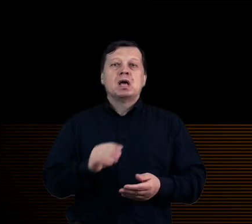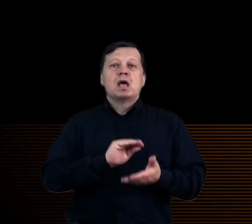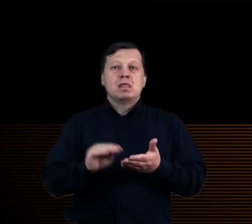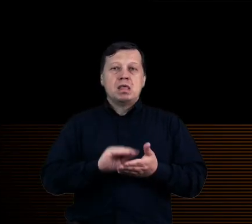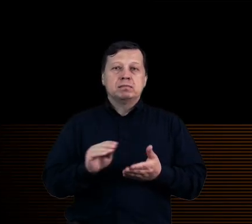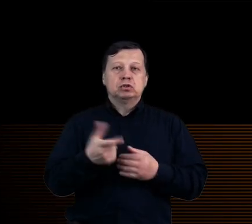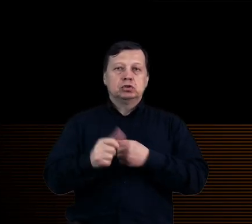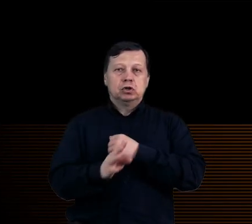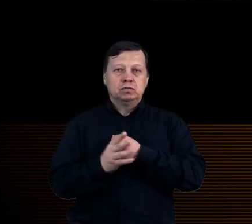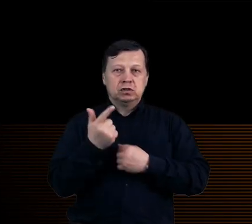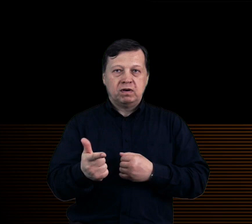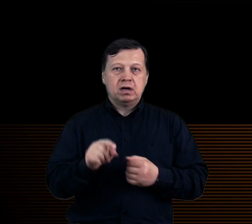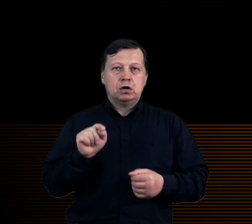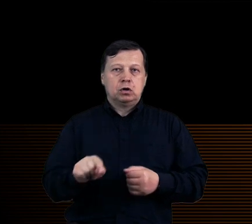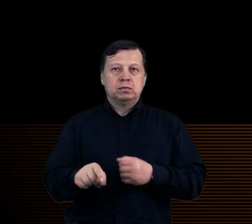wpisz adres